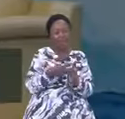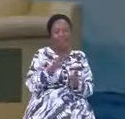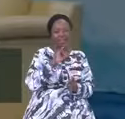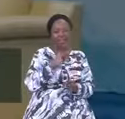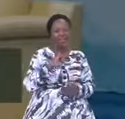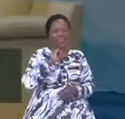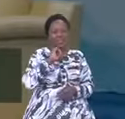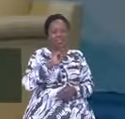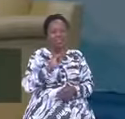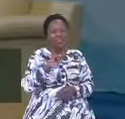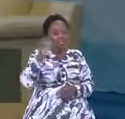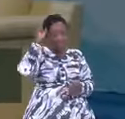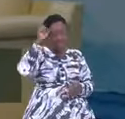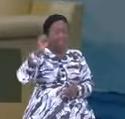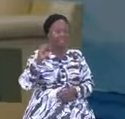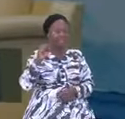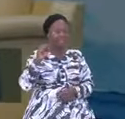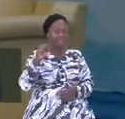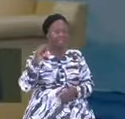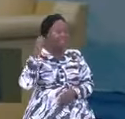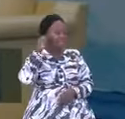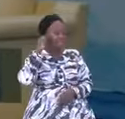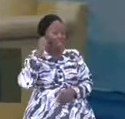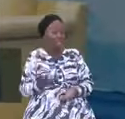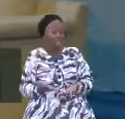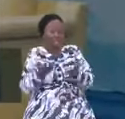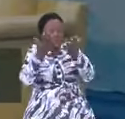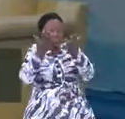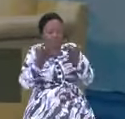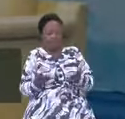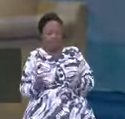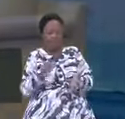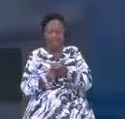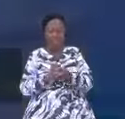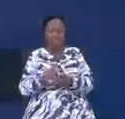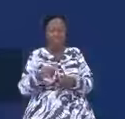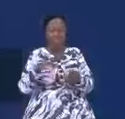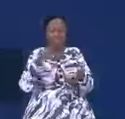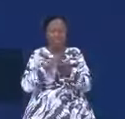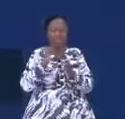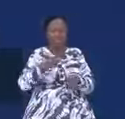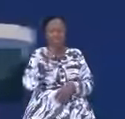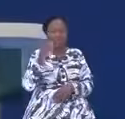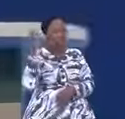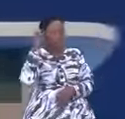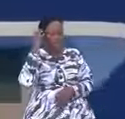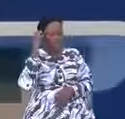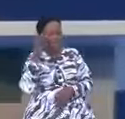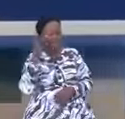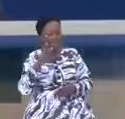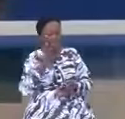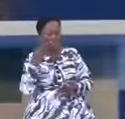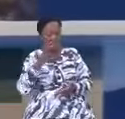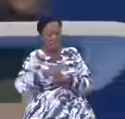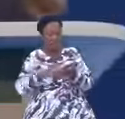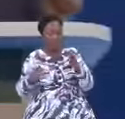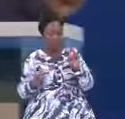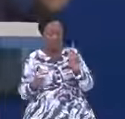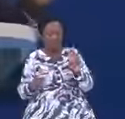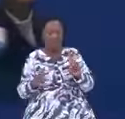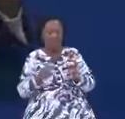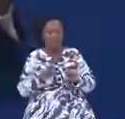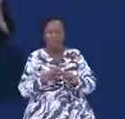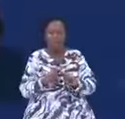tôt dieu pour entendre versez 2 mai à ses deux mains ce sont vos